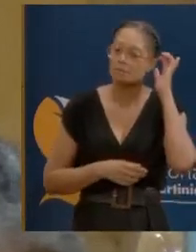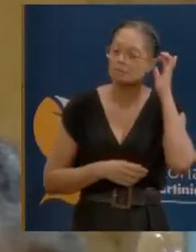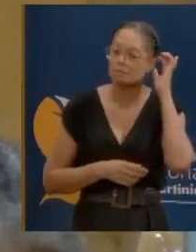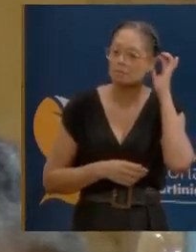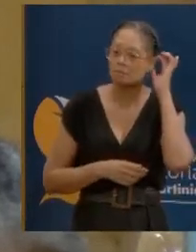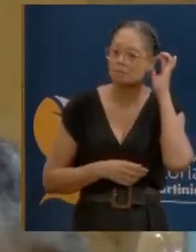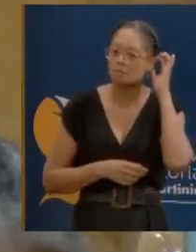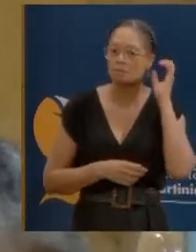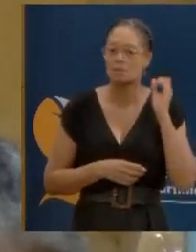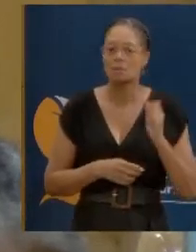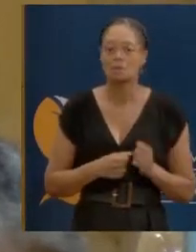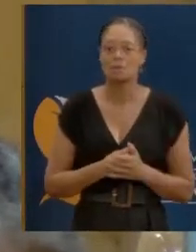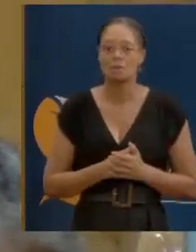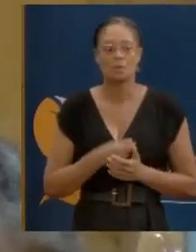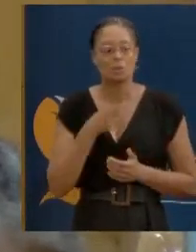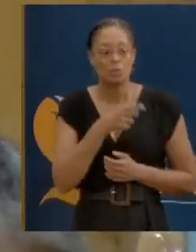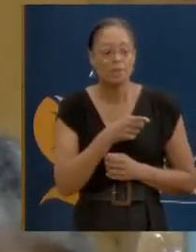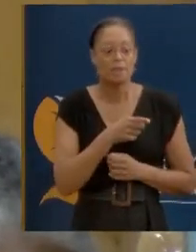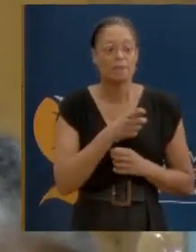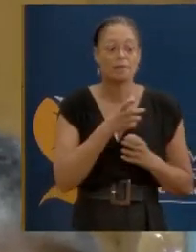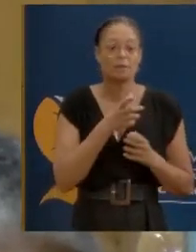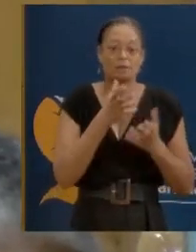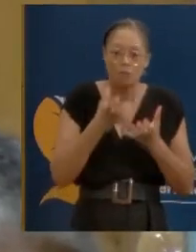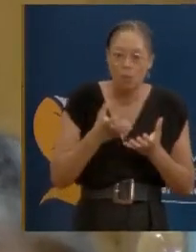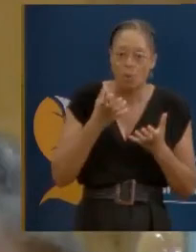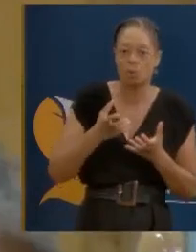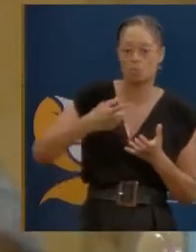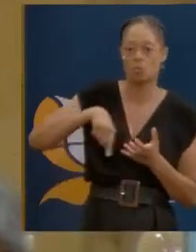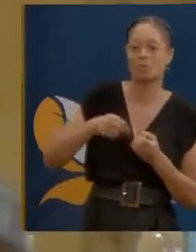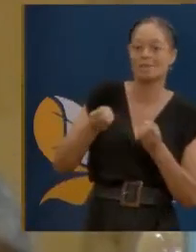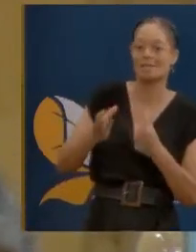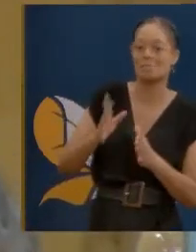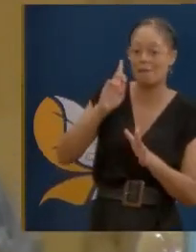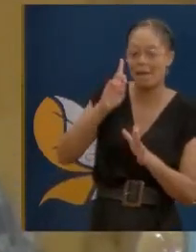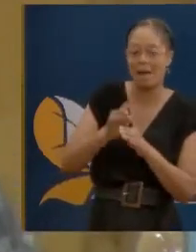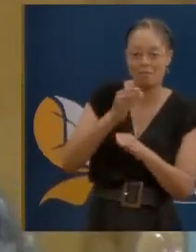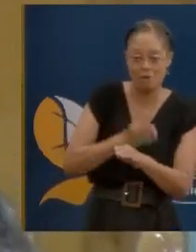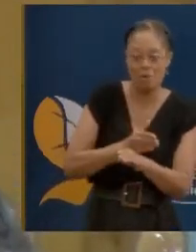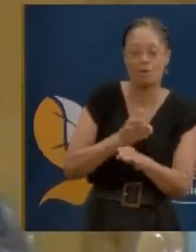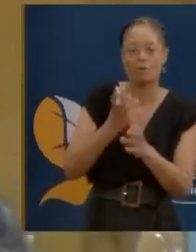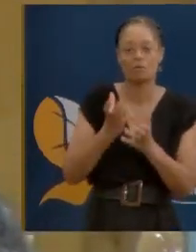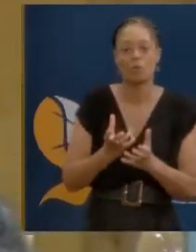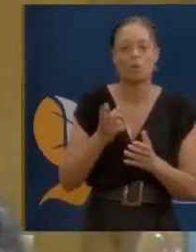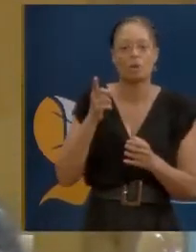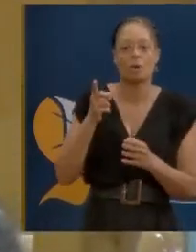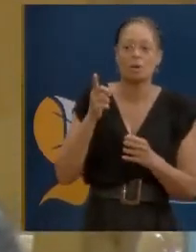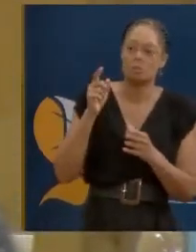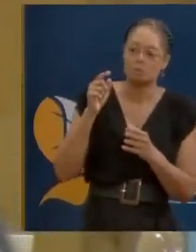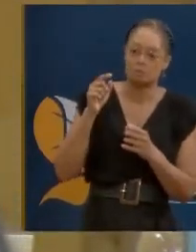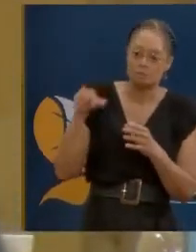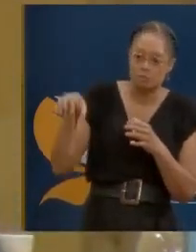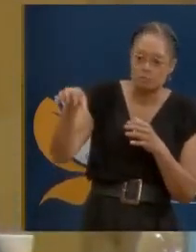qu'il souhaitait qu'avant que nous prenions notre position, qu'il y ait des engagements des autres,